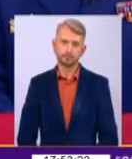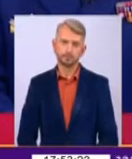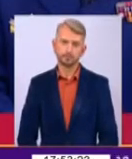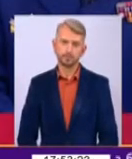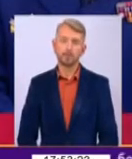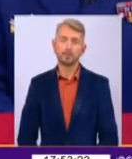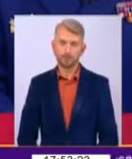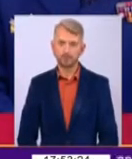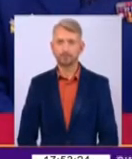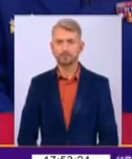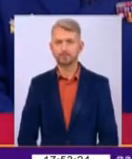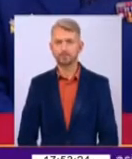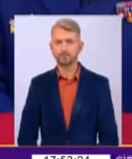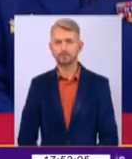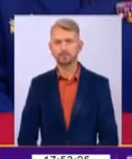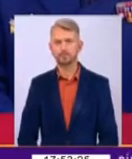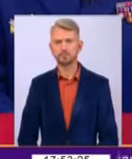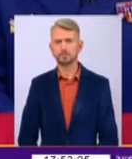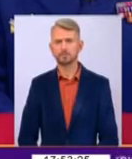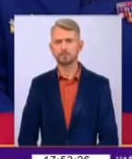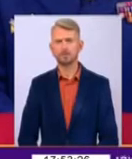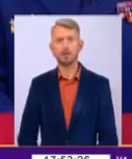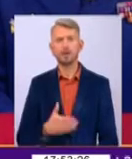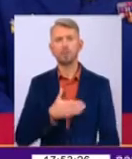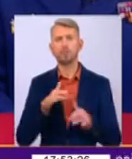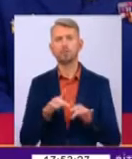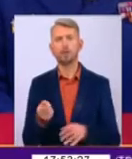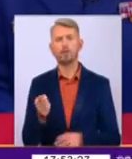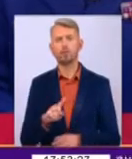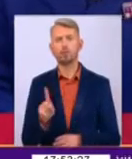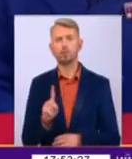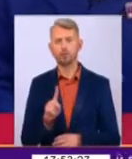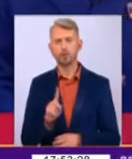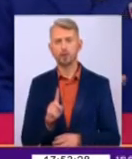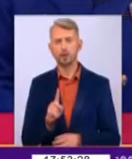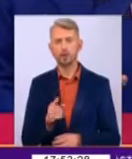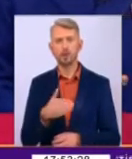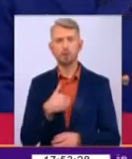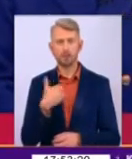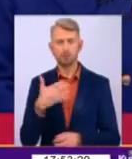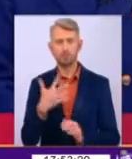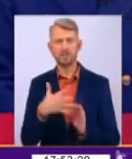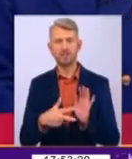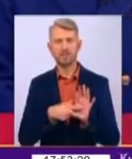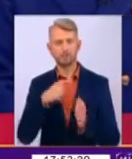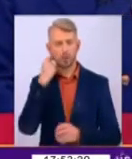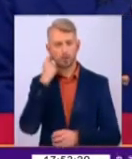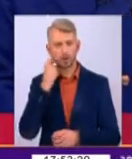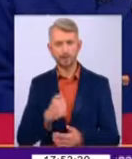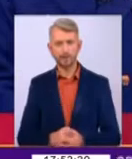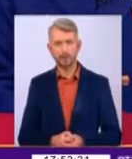Кажіть. Мене справа в тому, що мені вже 58 років. Так.